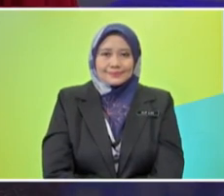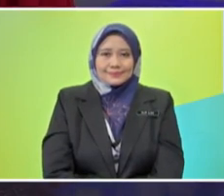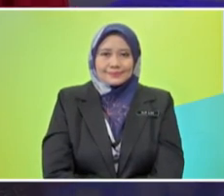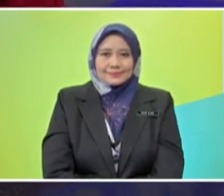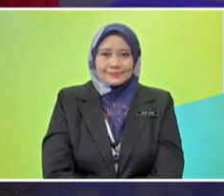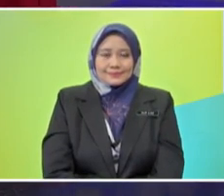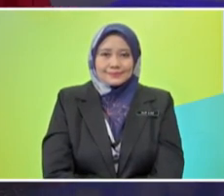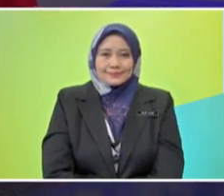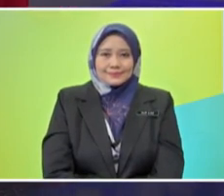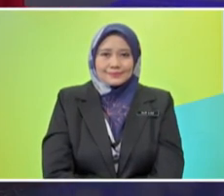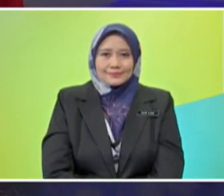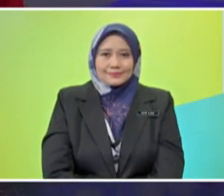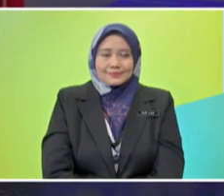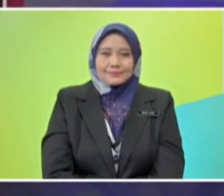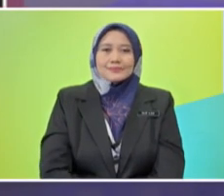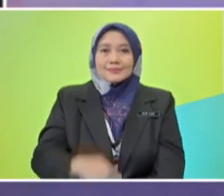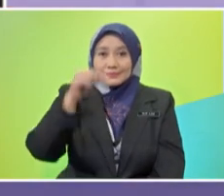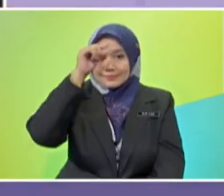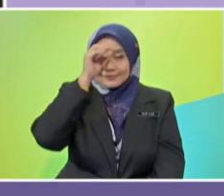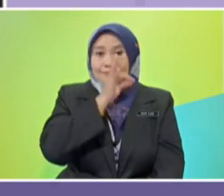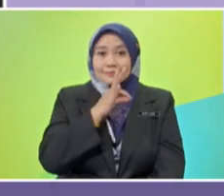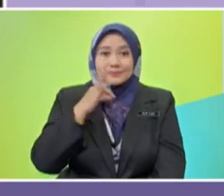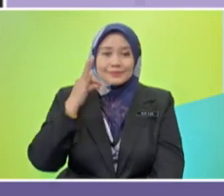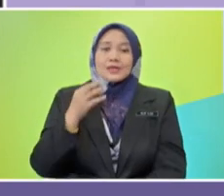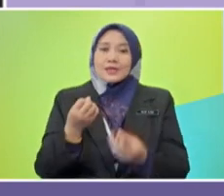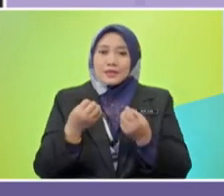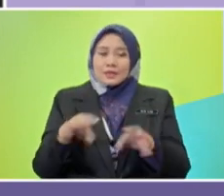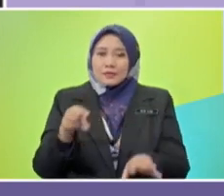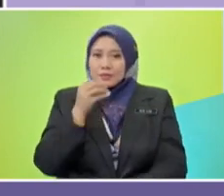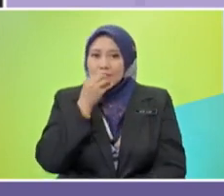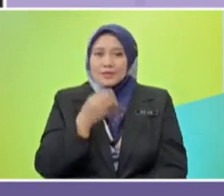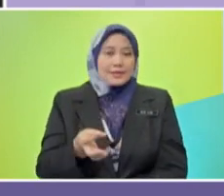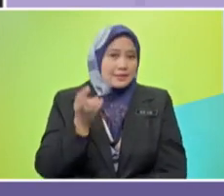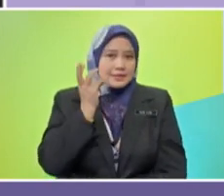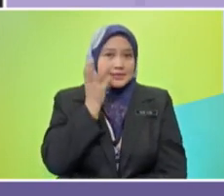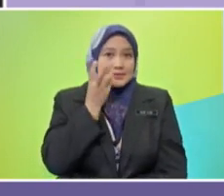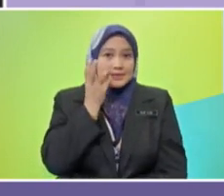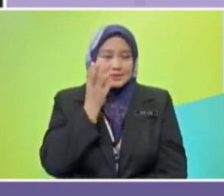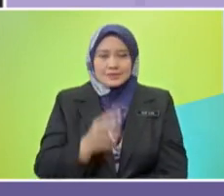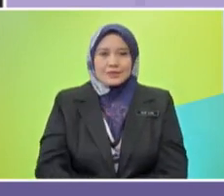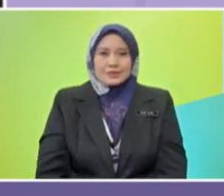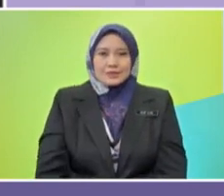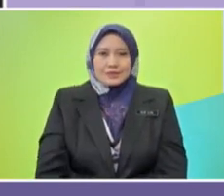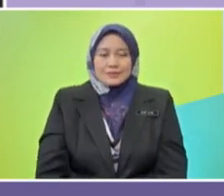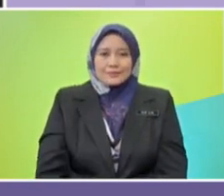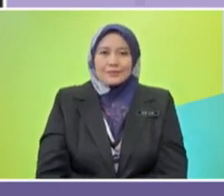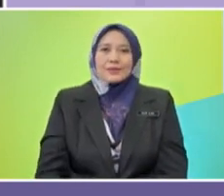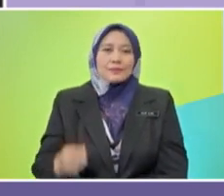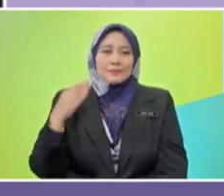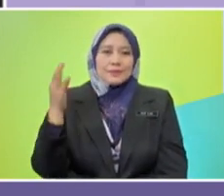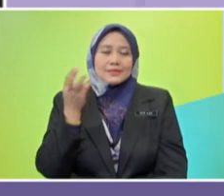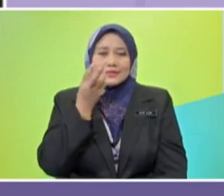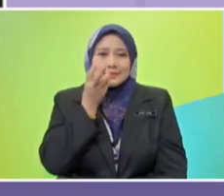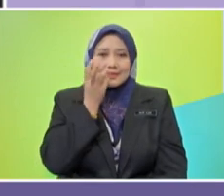Abang Fizi hari ni dah makan nasi ke? Saya belum makan nasi, cikgu. Abang Fizi, biasanya kita makan nasi. Mesti ada